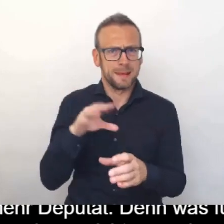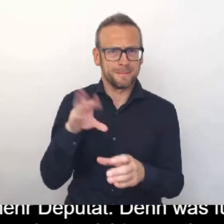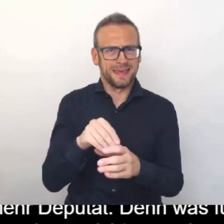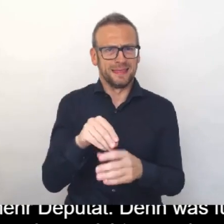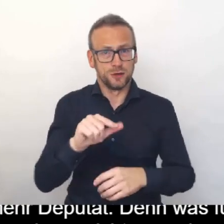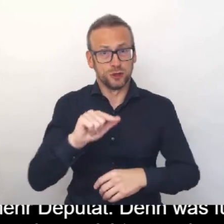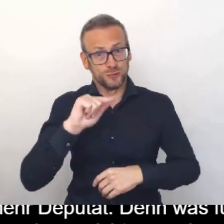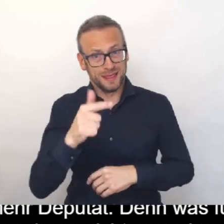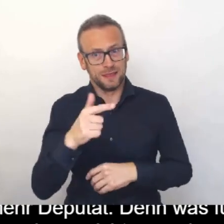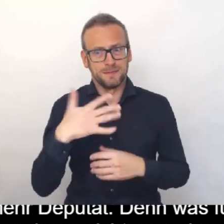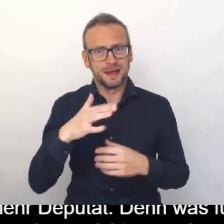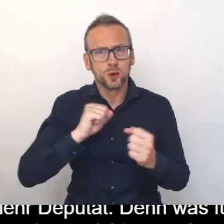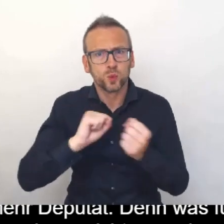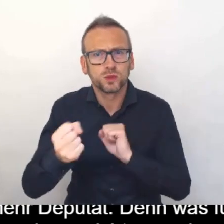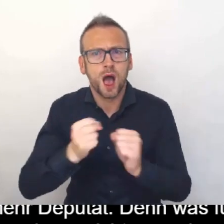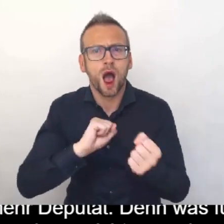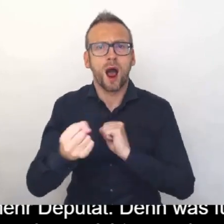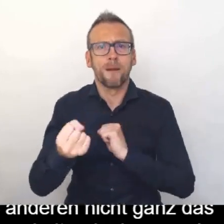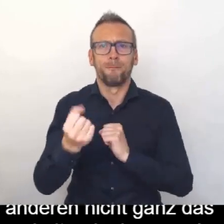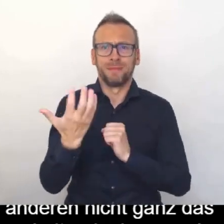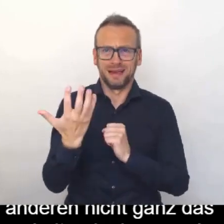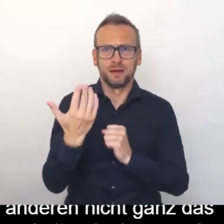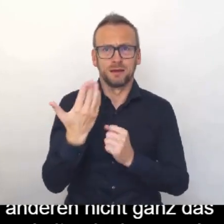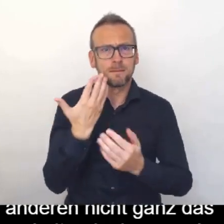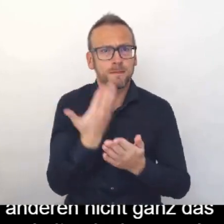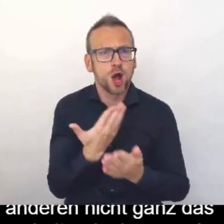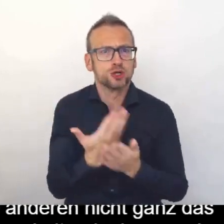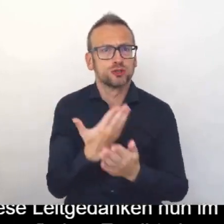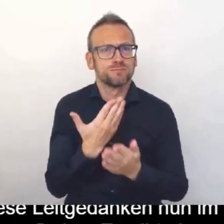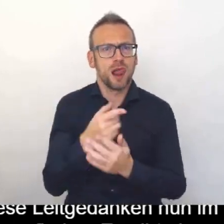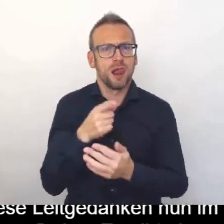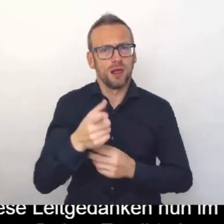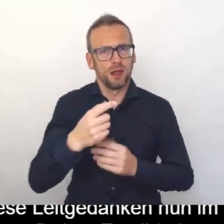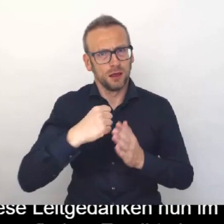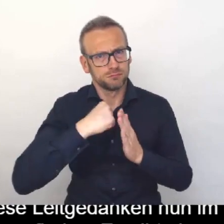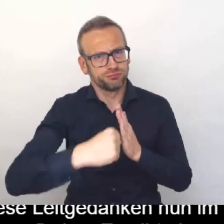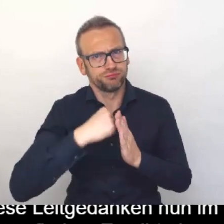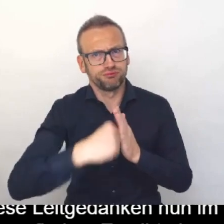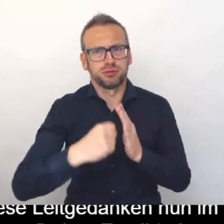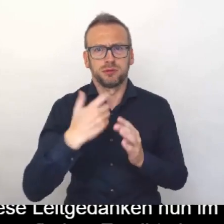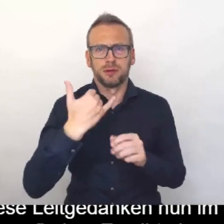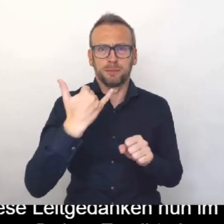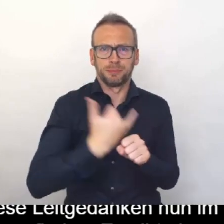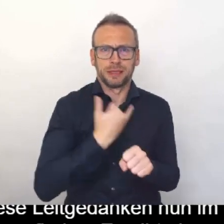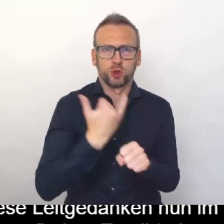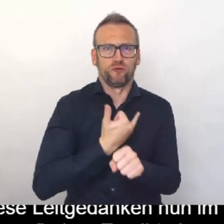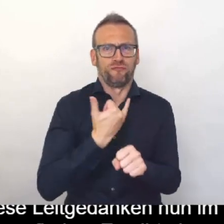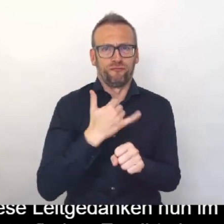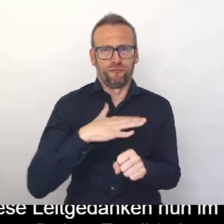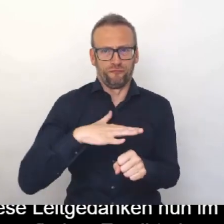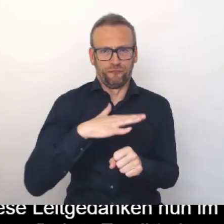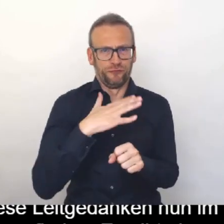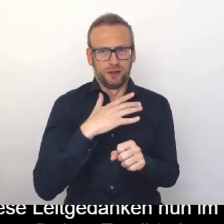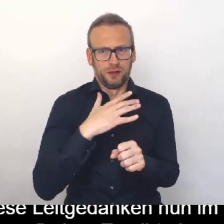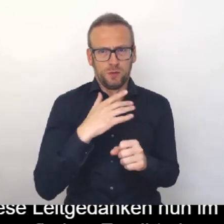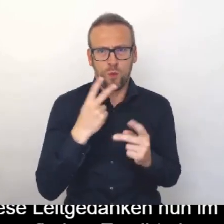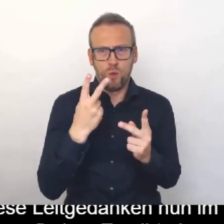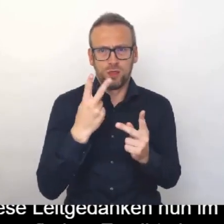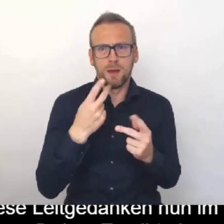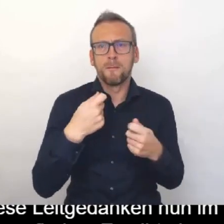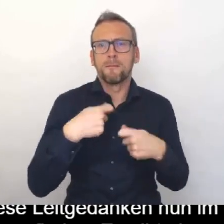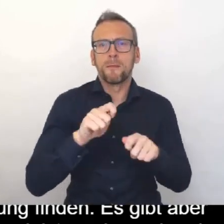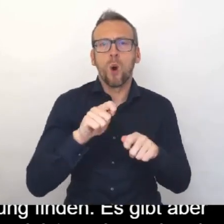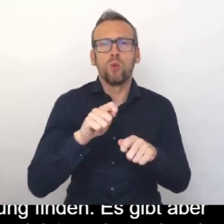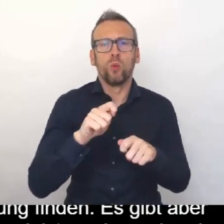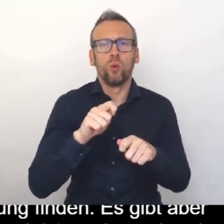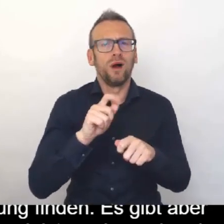geschliffen haben und darauf aufbauend werden die Universitäten in Zukunft die Diskussion intensiv mitgestalten. Vielen